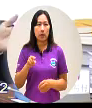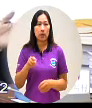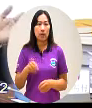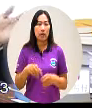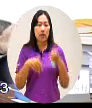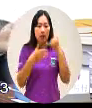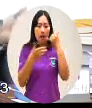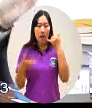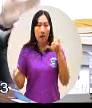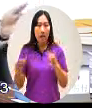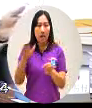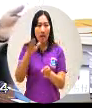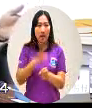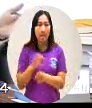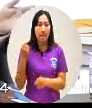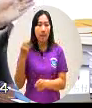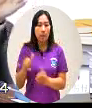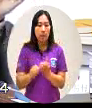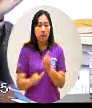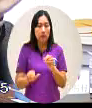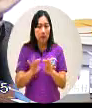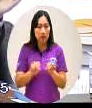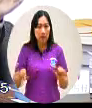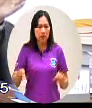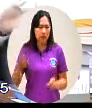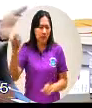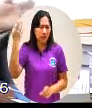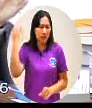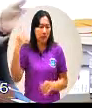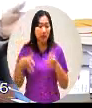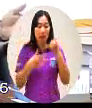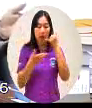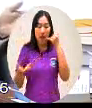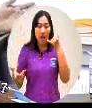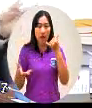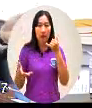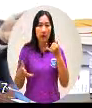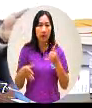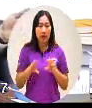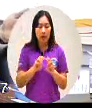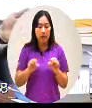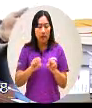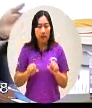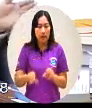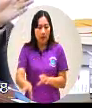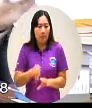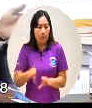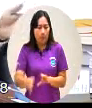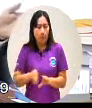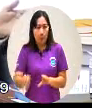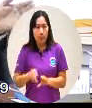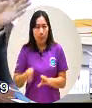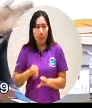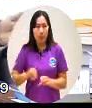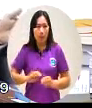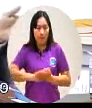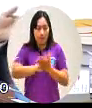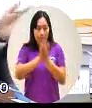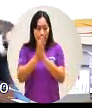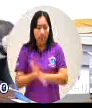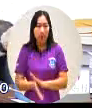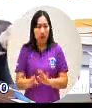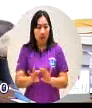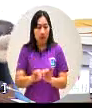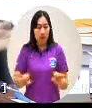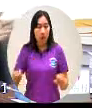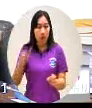地过去，即刷咱抽开，当地迄阵的代表会主乡长、里长，拢希望讲这土地即个刷茫